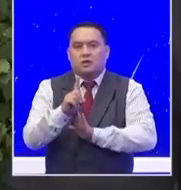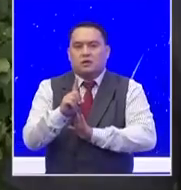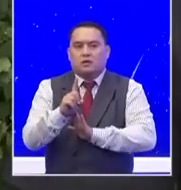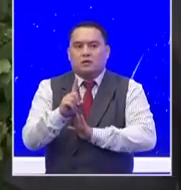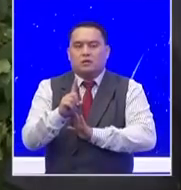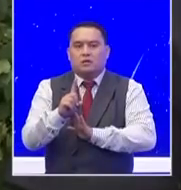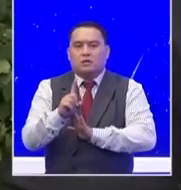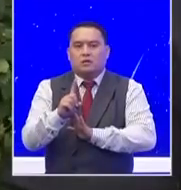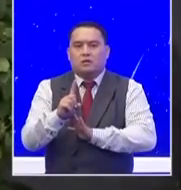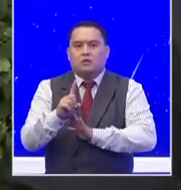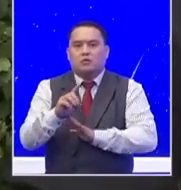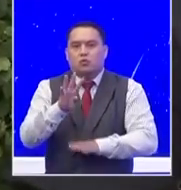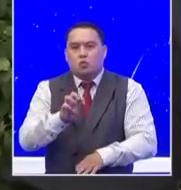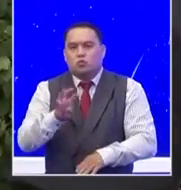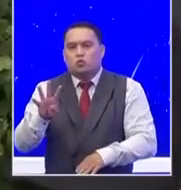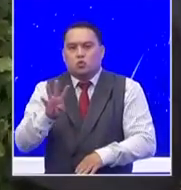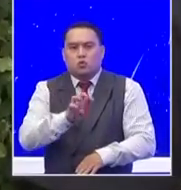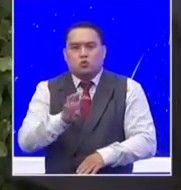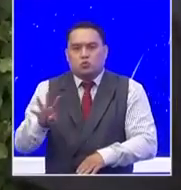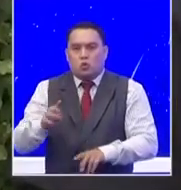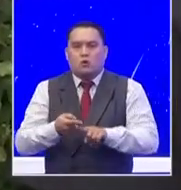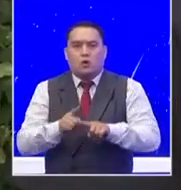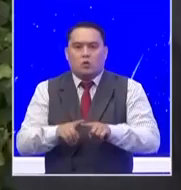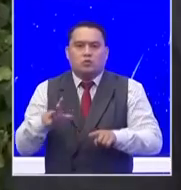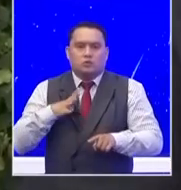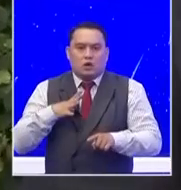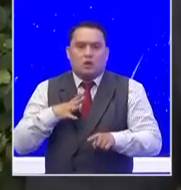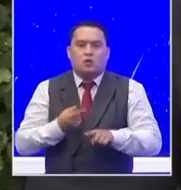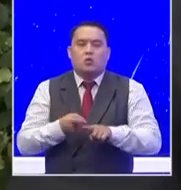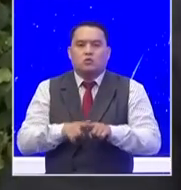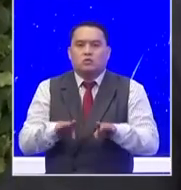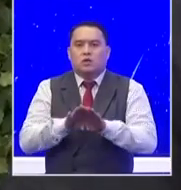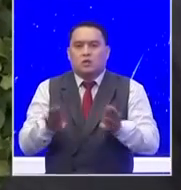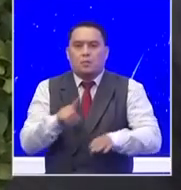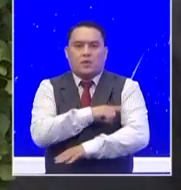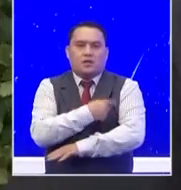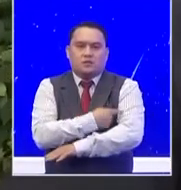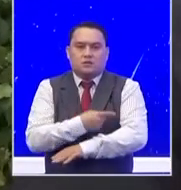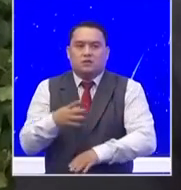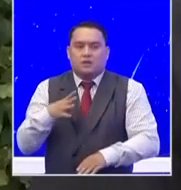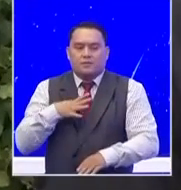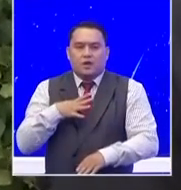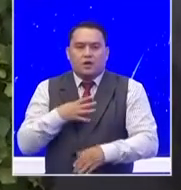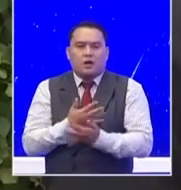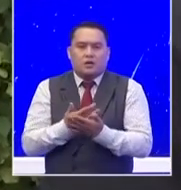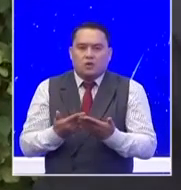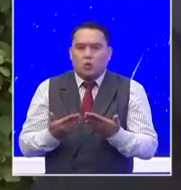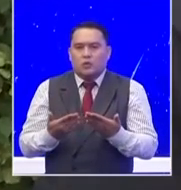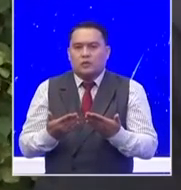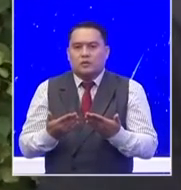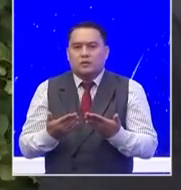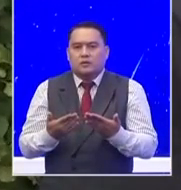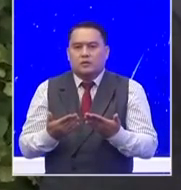осы қауырт желіміз 404-404 іске қайтадан қосылған болатын. Сонымен қатар осы медицина жағынан болсын, сонымен қатар